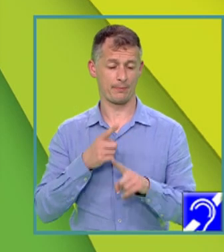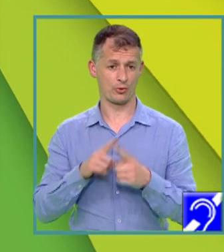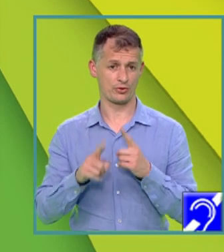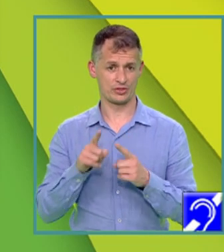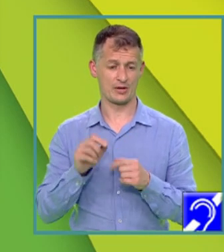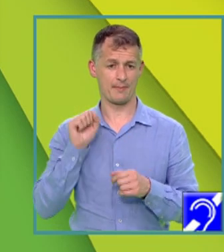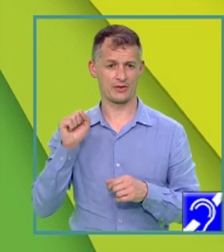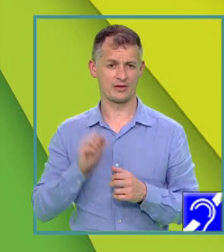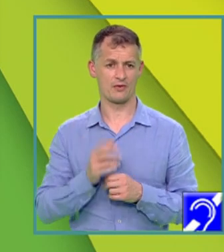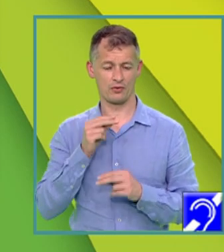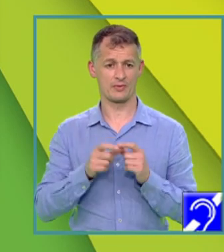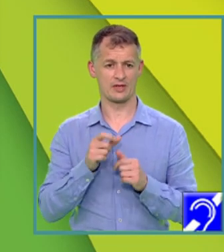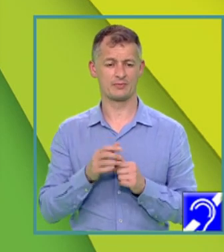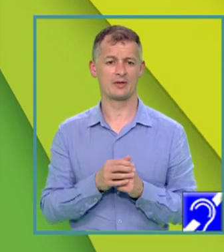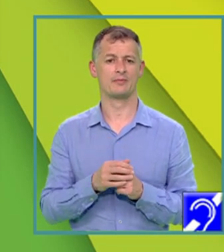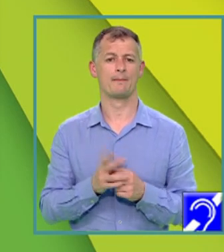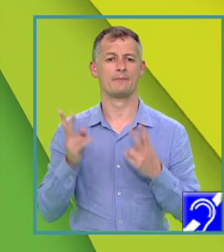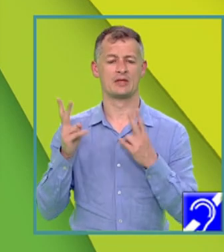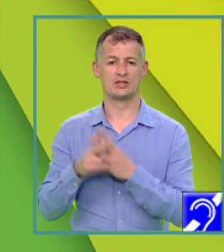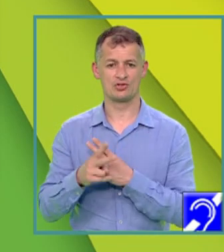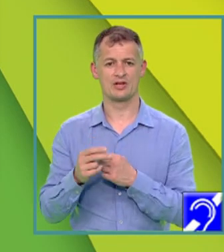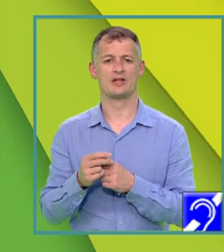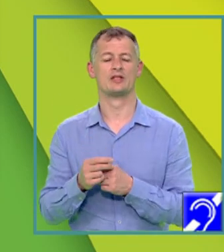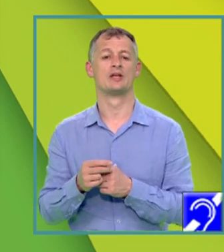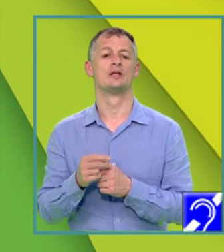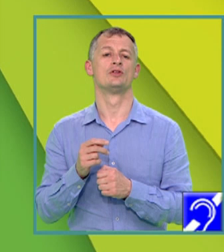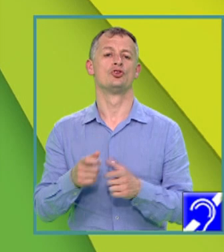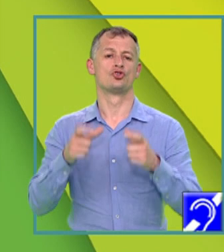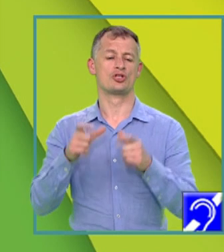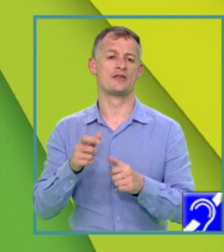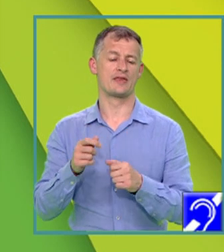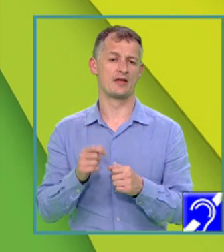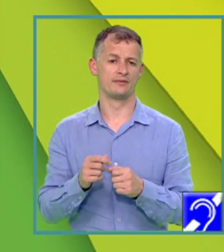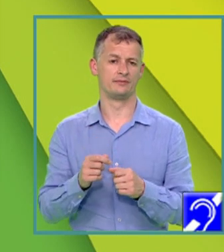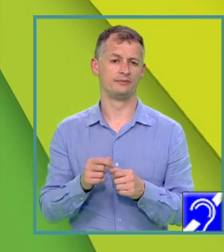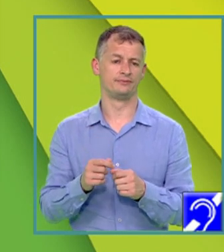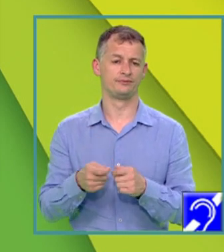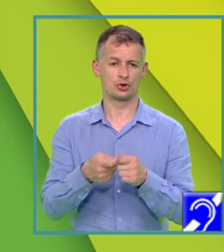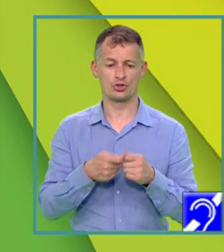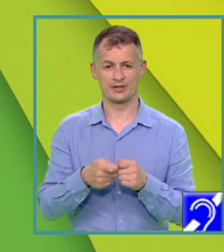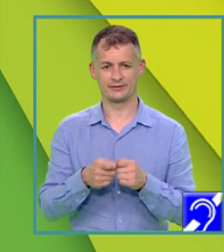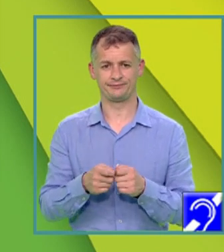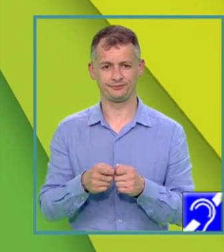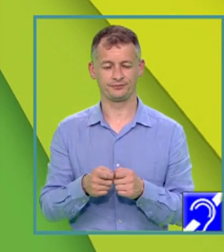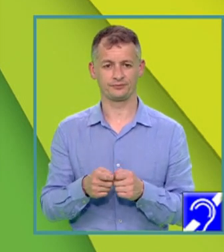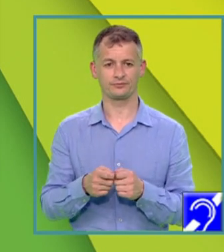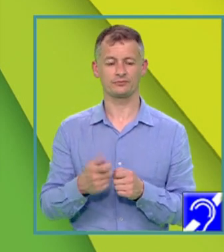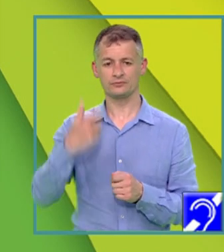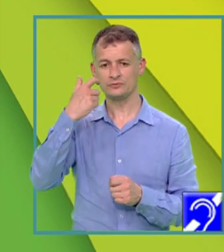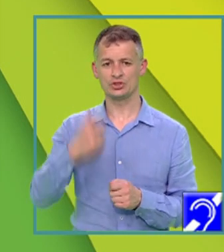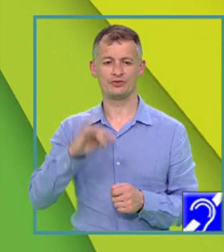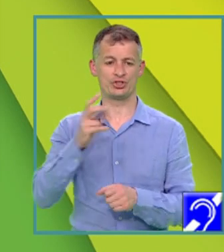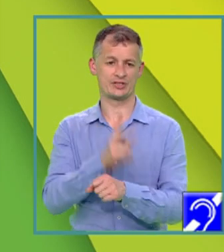despre medierea între societatea civilă și stat. Acesta are rolul să rezolve conflictele identificate la nivel